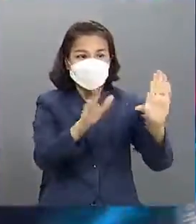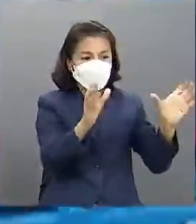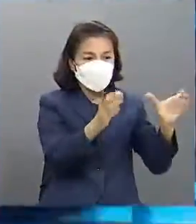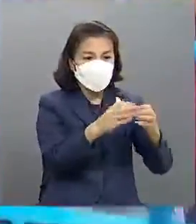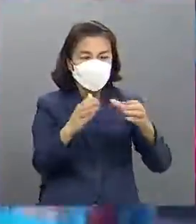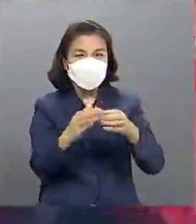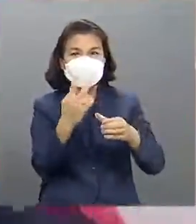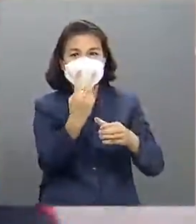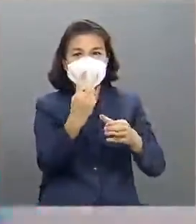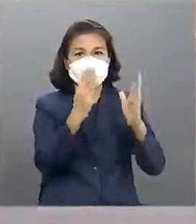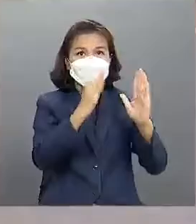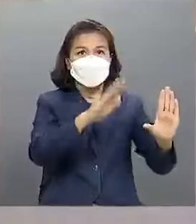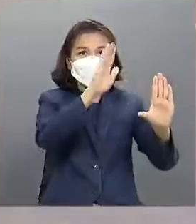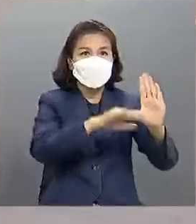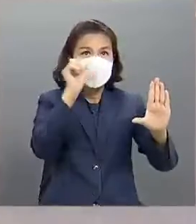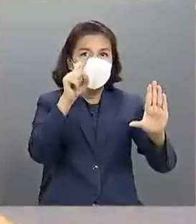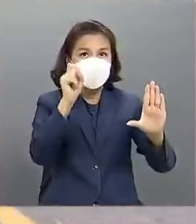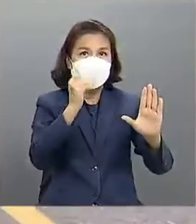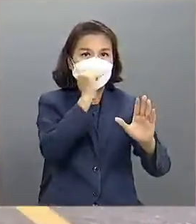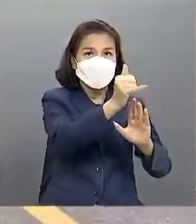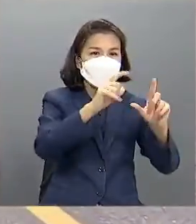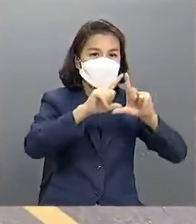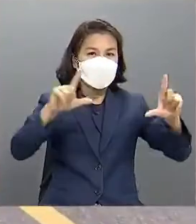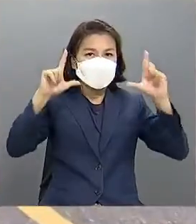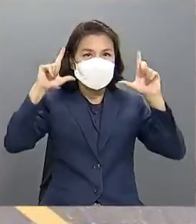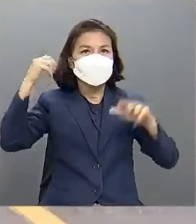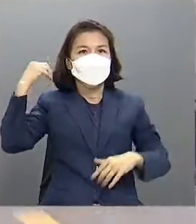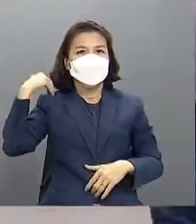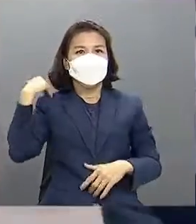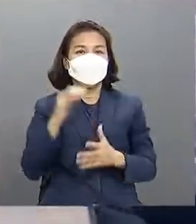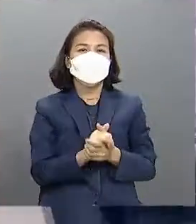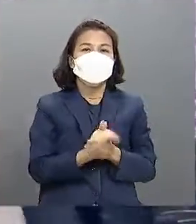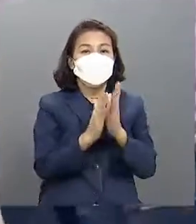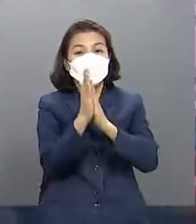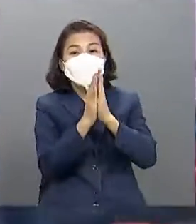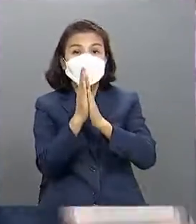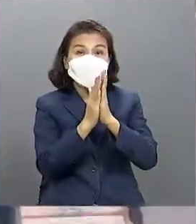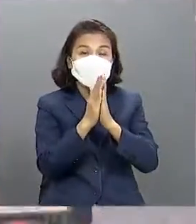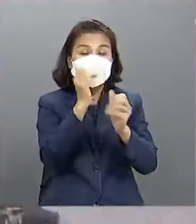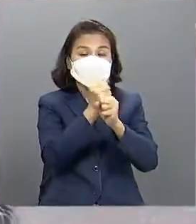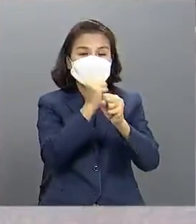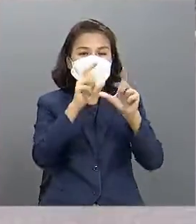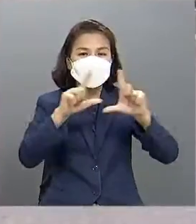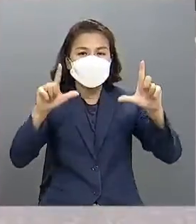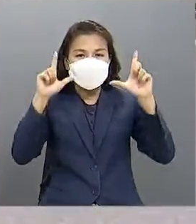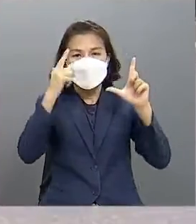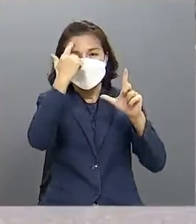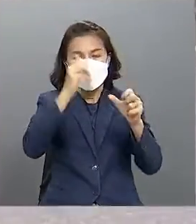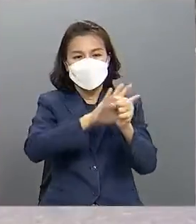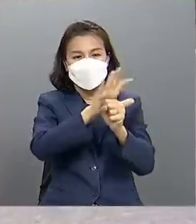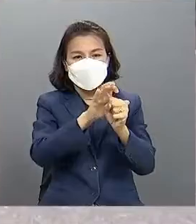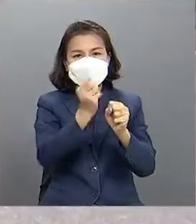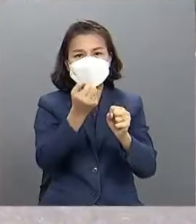ผู้สมัครต่างเร่งลงพื้นที่หาเสียงนะคะว่าเป็นความรัฐไทยในการหาเสียงในยุคโคบิต 19นะครับเพราะว่าก่อนหน้านี้เนี่ย